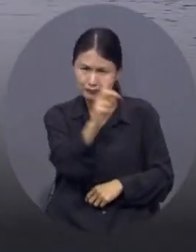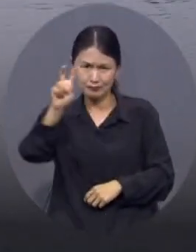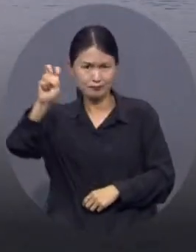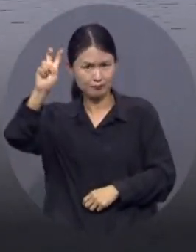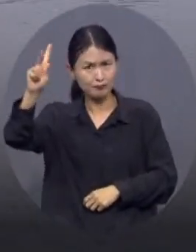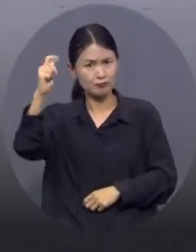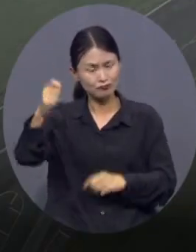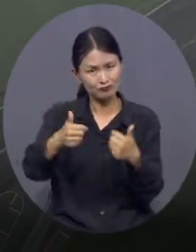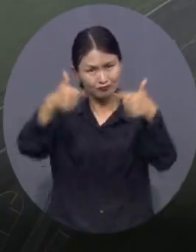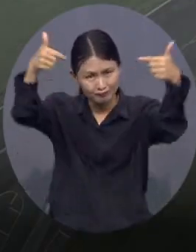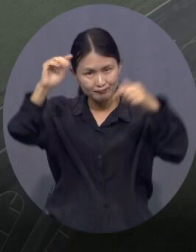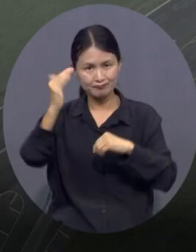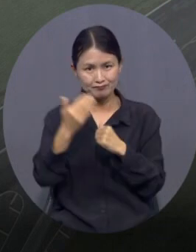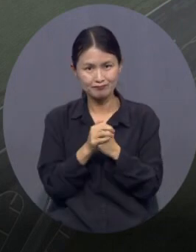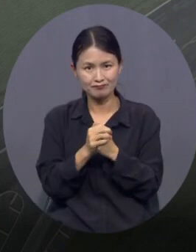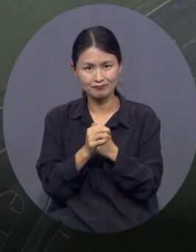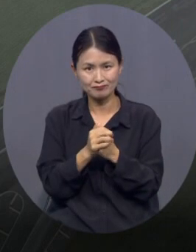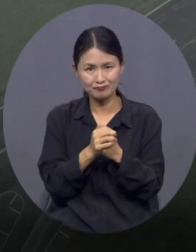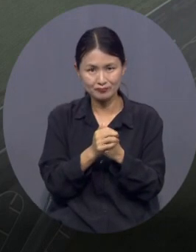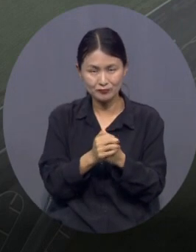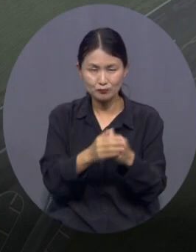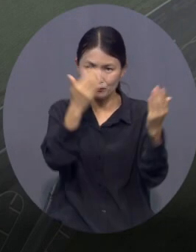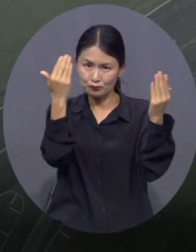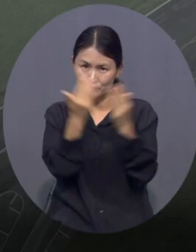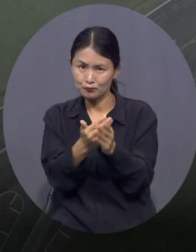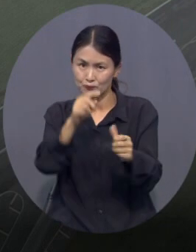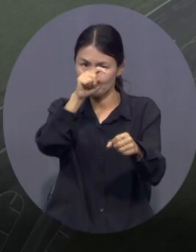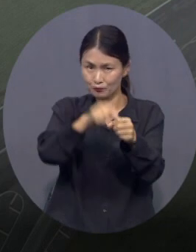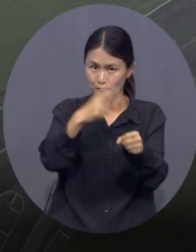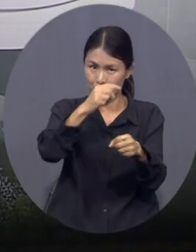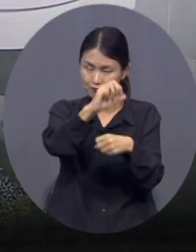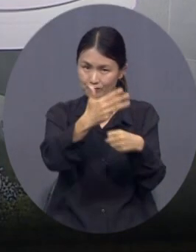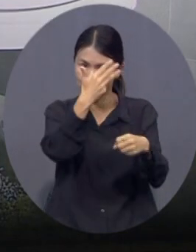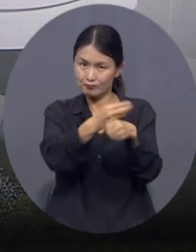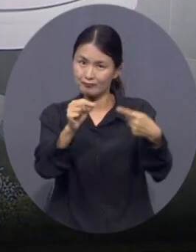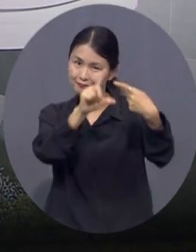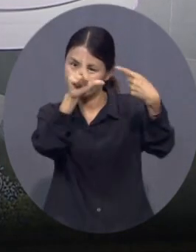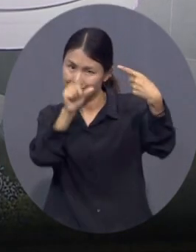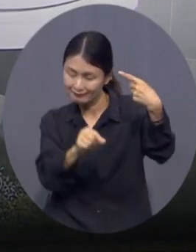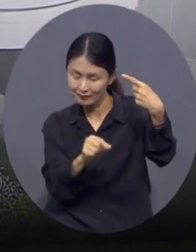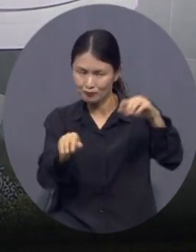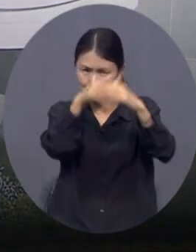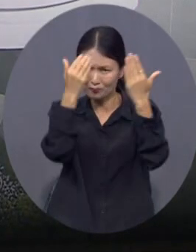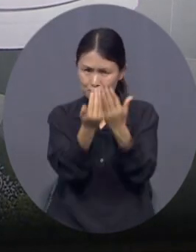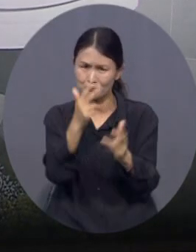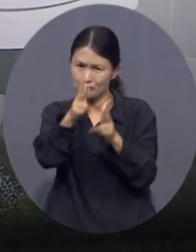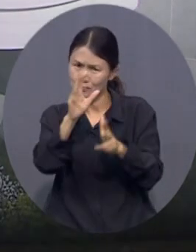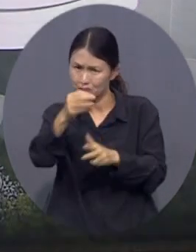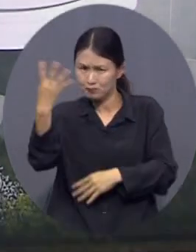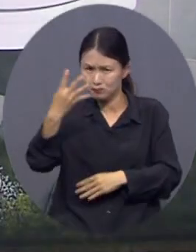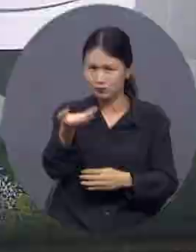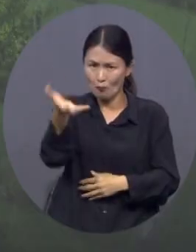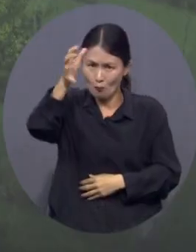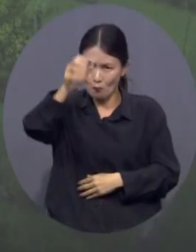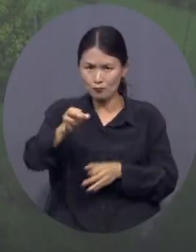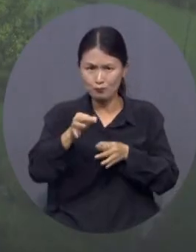톤으로 늘어납니다. 준공 목표는 2028년 1월, 총 사업비 4천억 원이